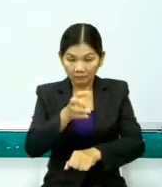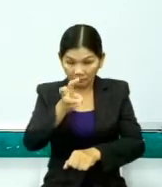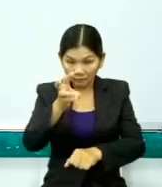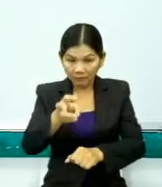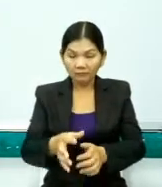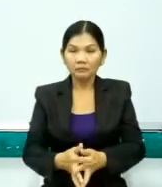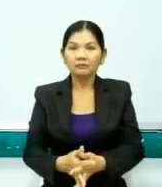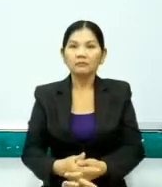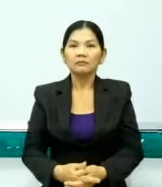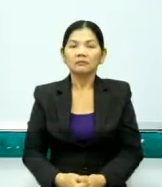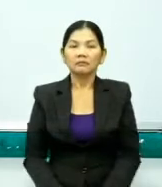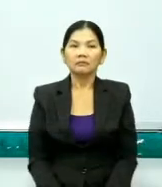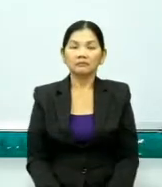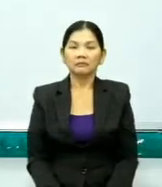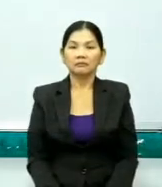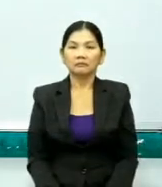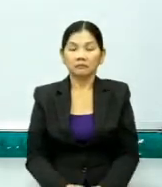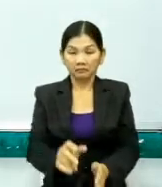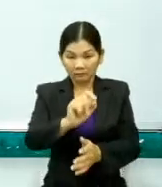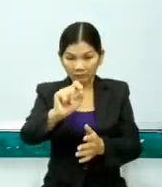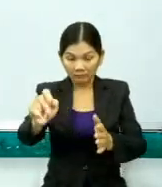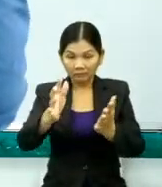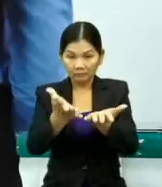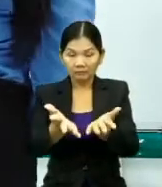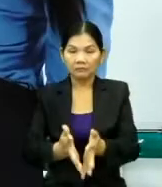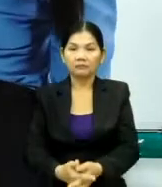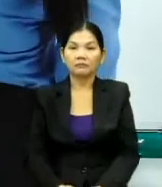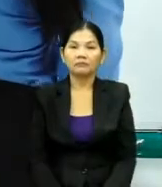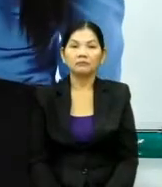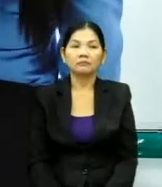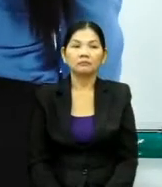tĩnh chà lực sơ phơ sơ xế rồi bỏ con là ếm